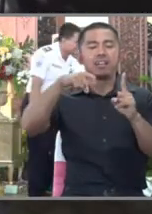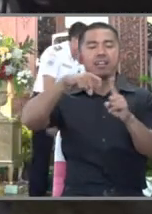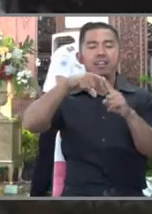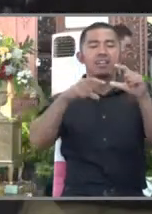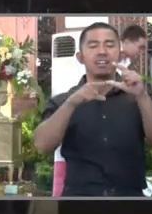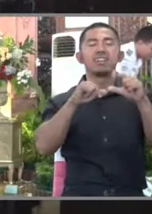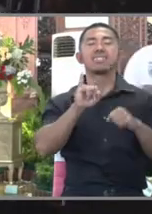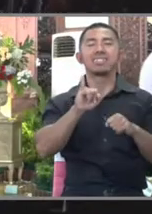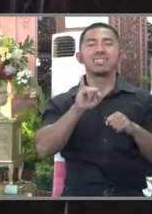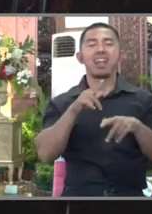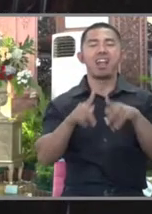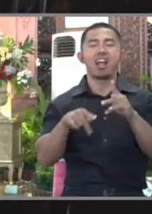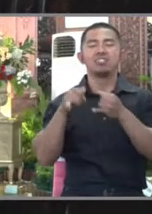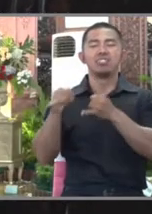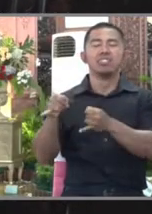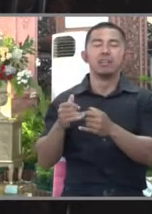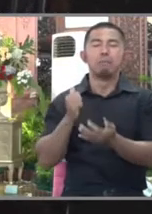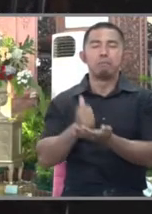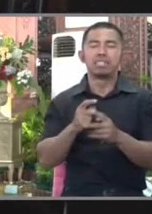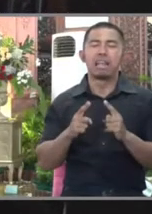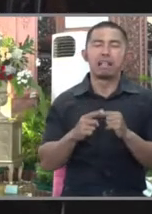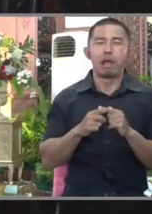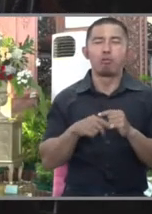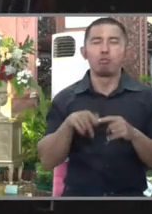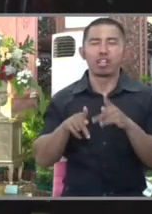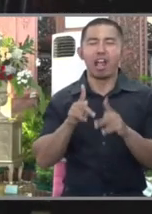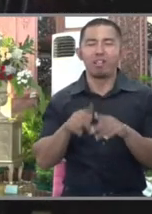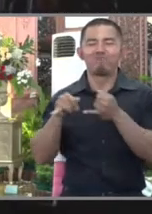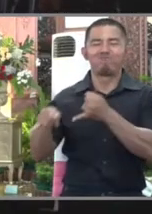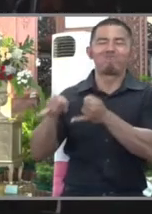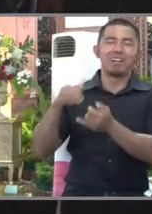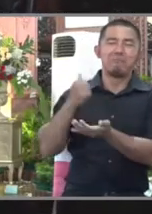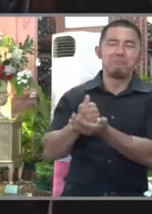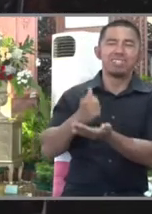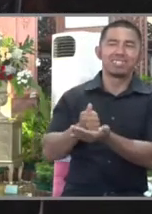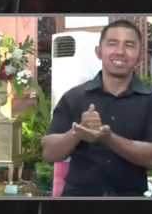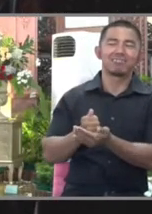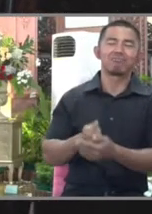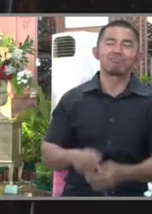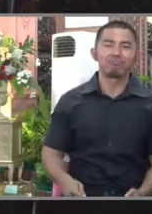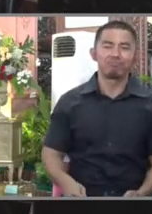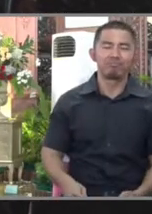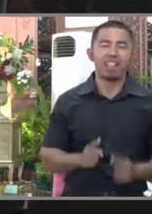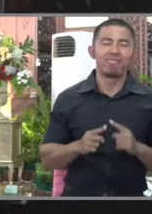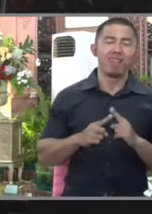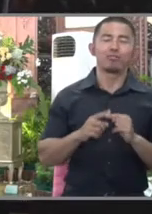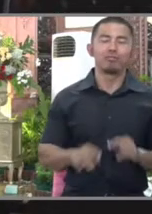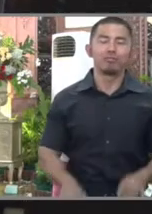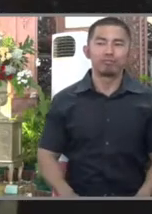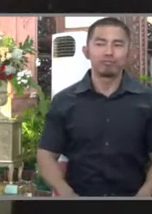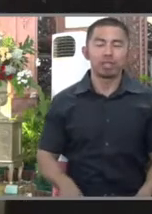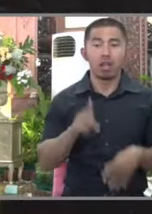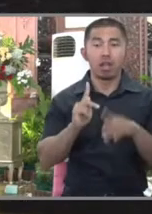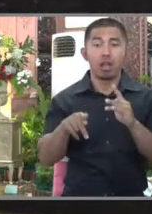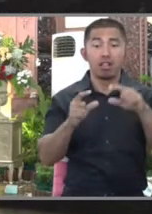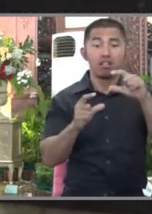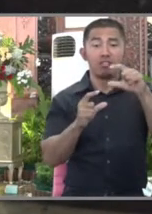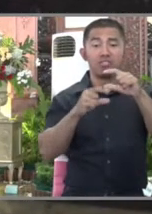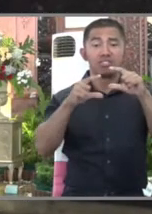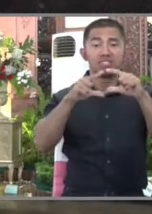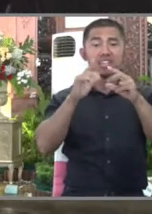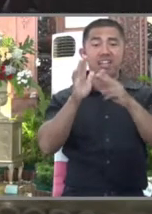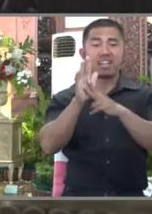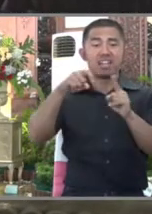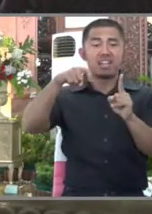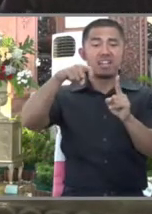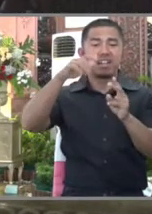pada takut duluan. Duh, aku tak mau cah, kok ono pelanggaran yang ini, gitu. Yeah, yeah, yeah. Seperti itu. Kalau sanksi takut? Iya. Sanksi yang